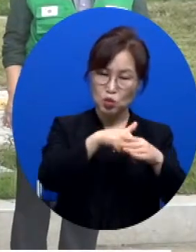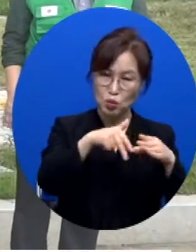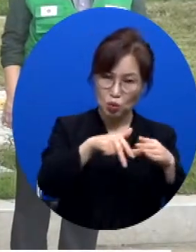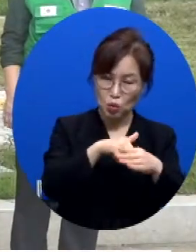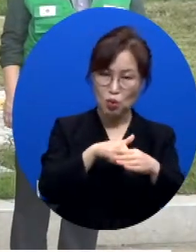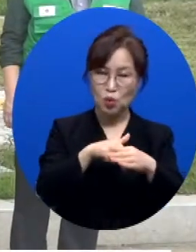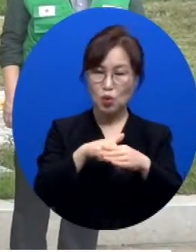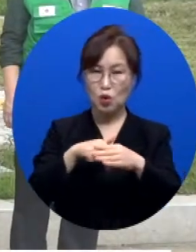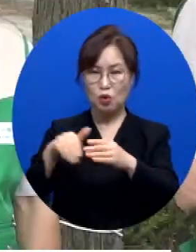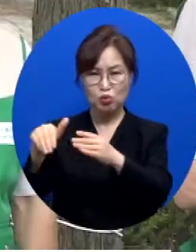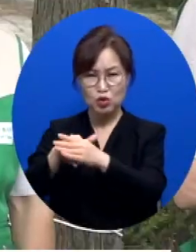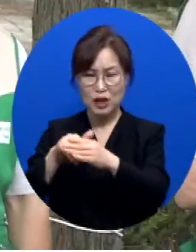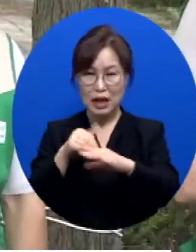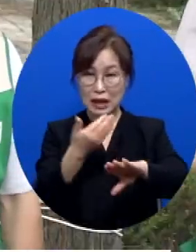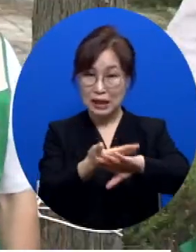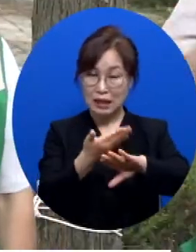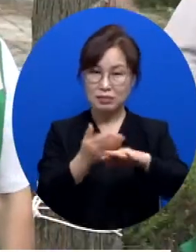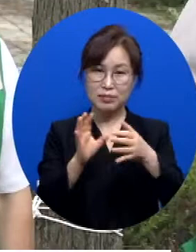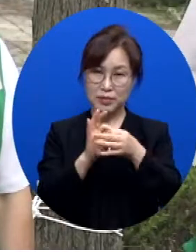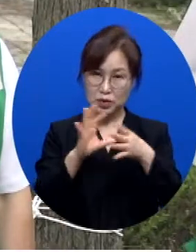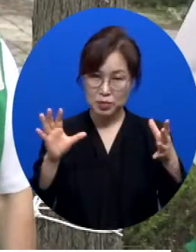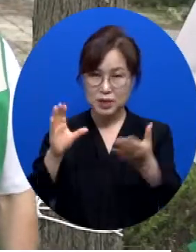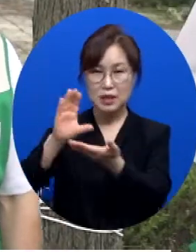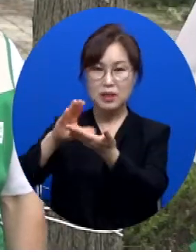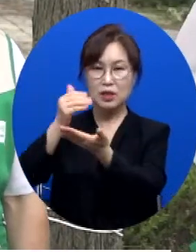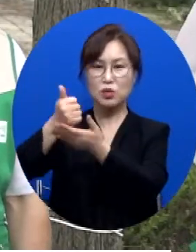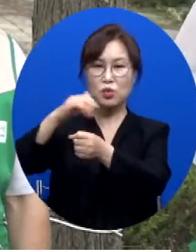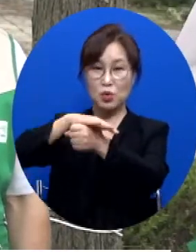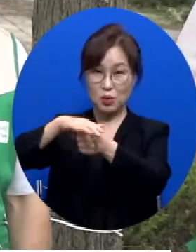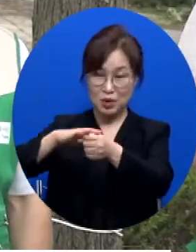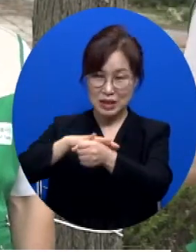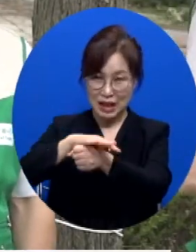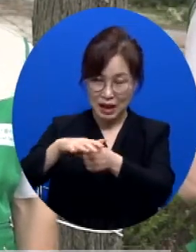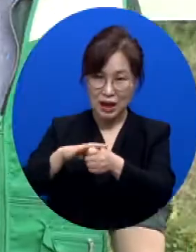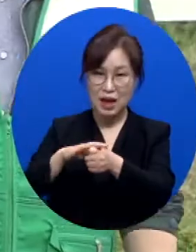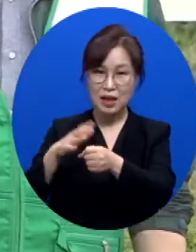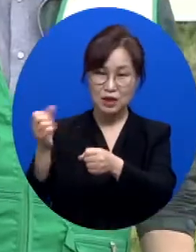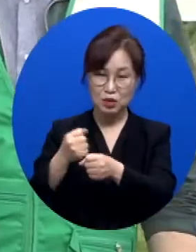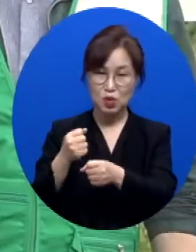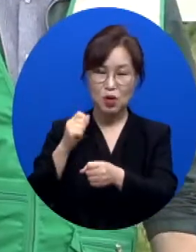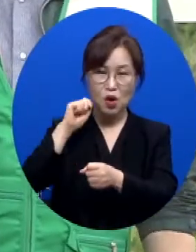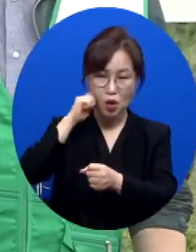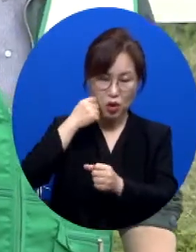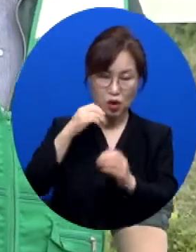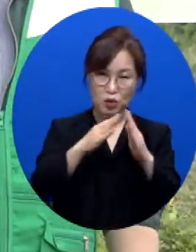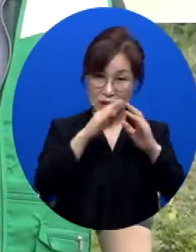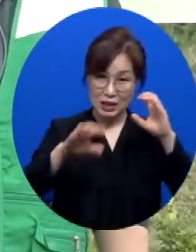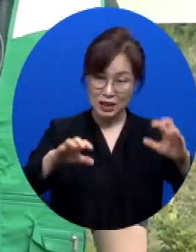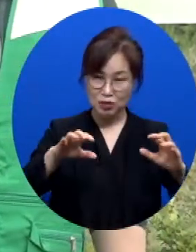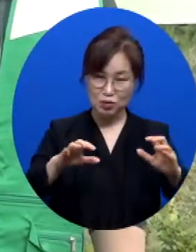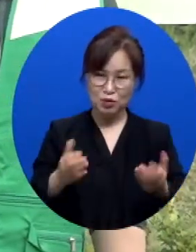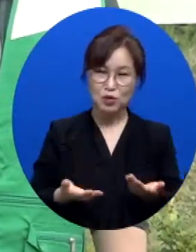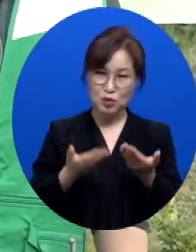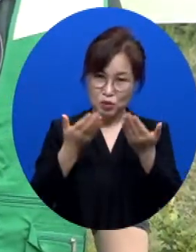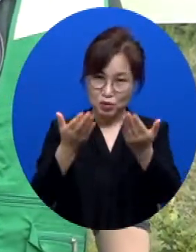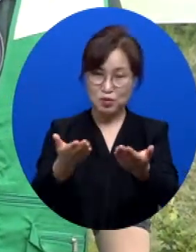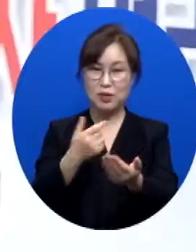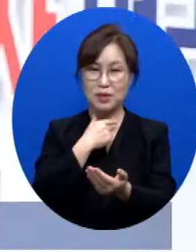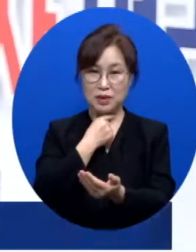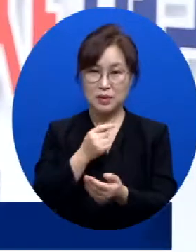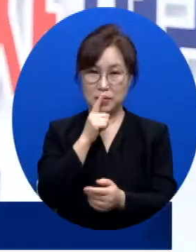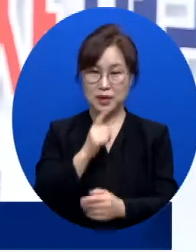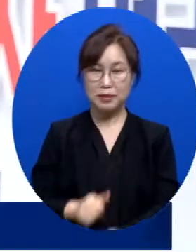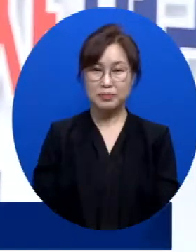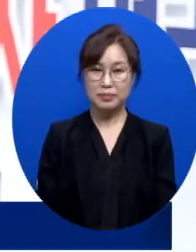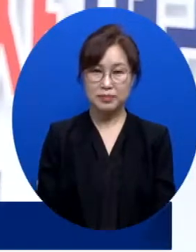대한 거부감을 극복하고 그리스도의 사랑으로 고통받는 이웃을 품겠다는 취지입니다. 우리가 이슬람